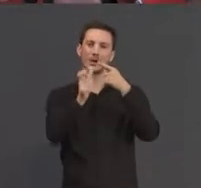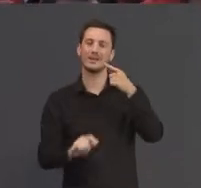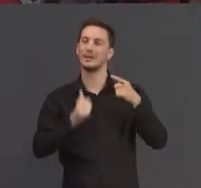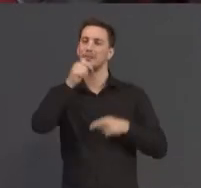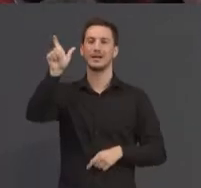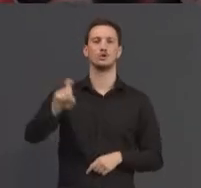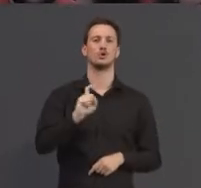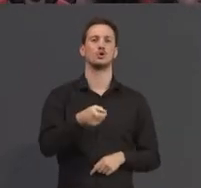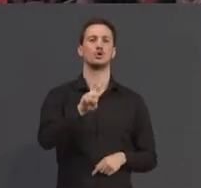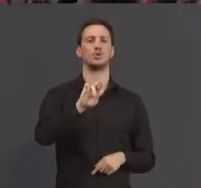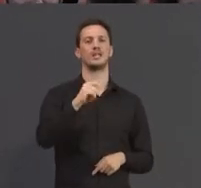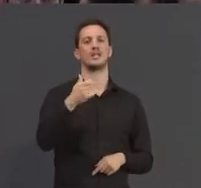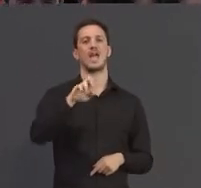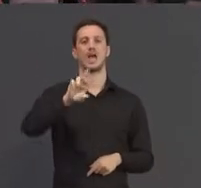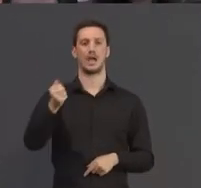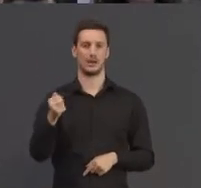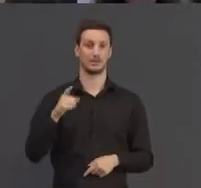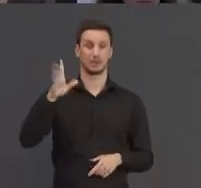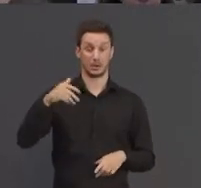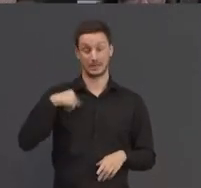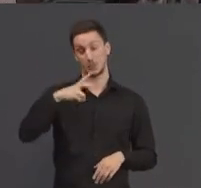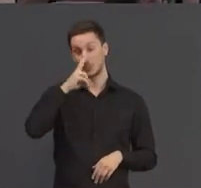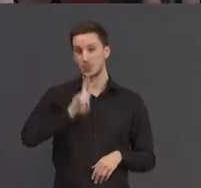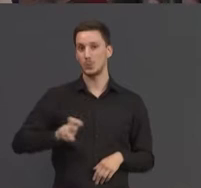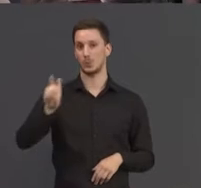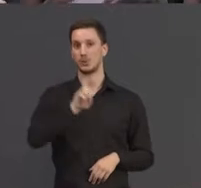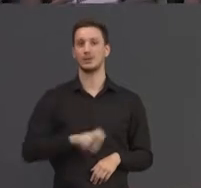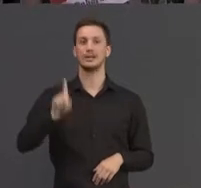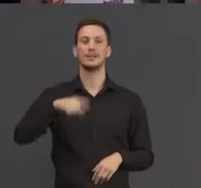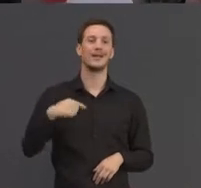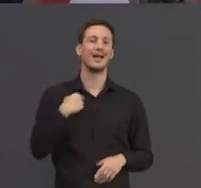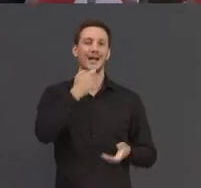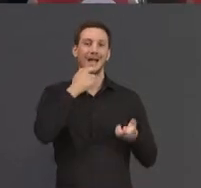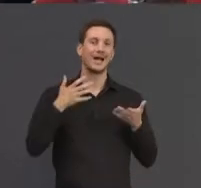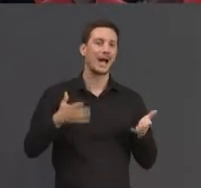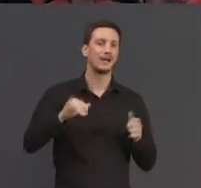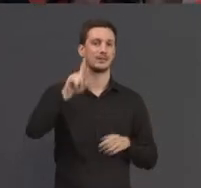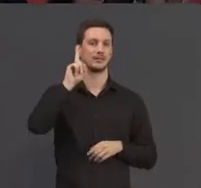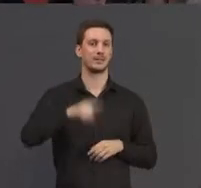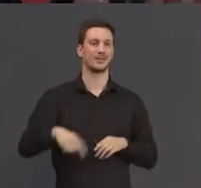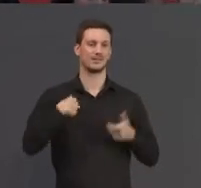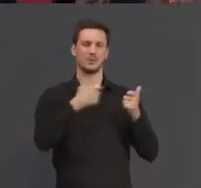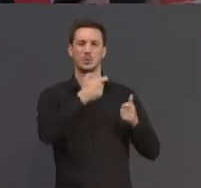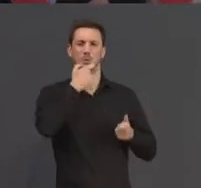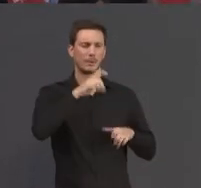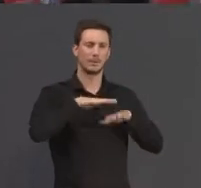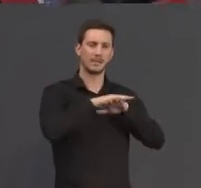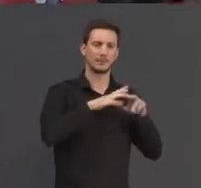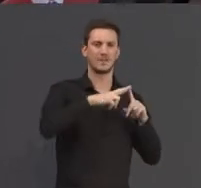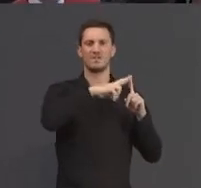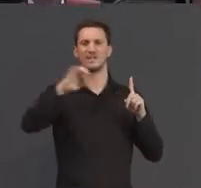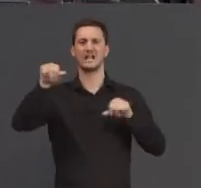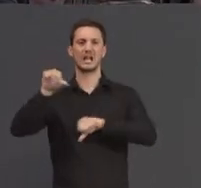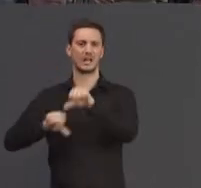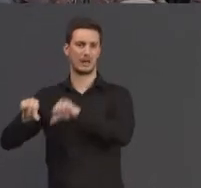Xuriguera. Però, curiosament, també m'agradaven i se'm donaven molt bé les matemàtiques, la física i la